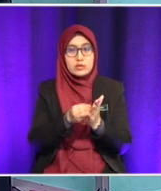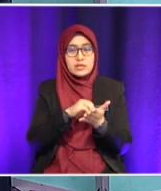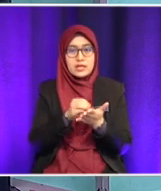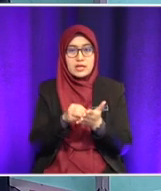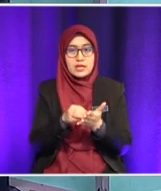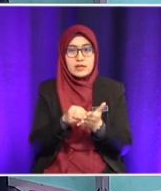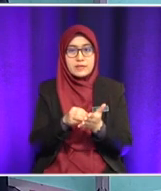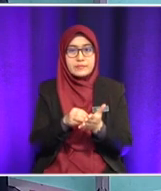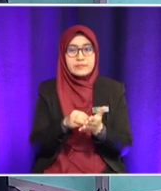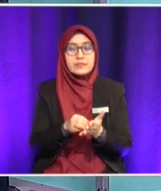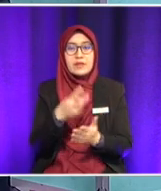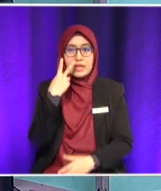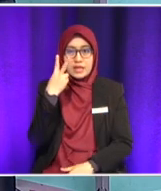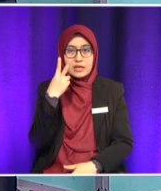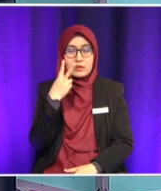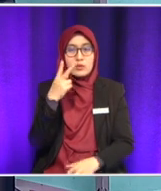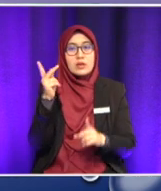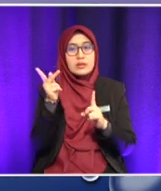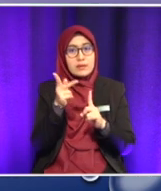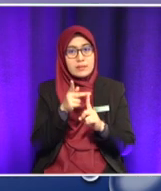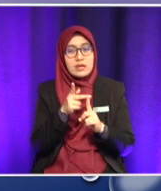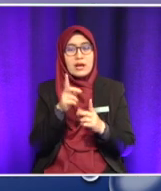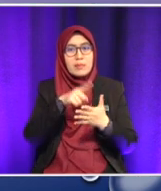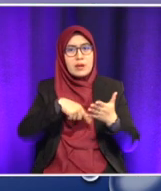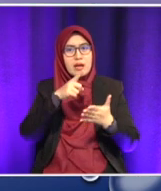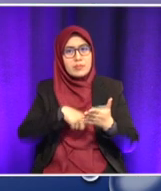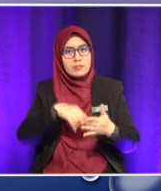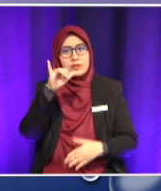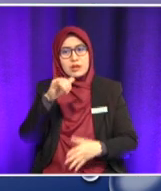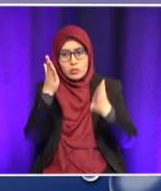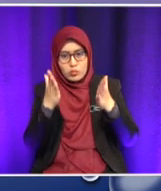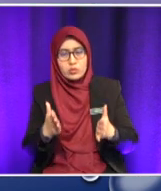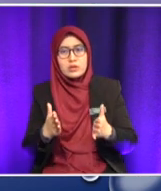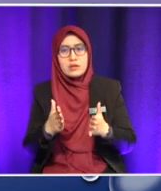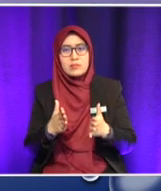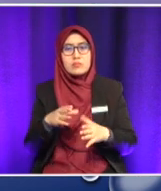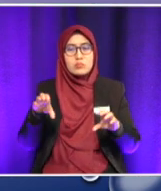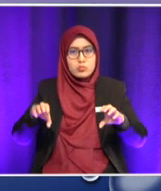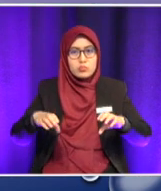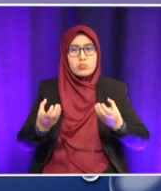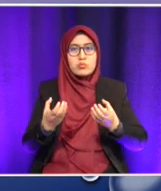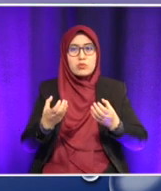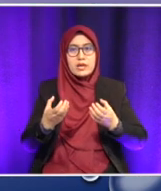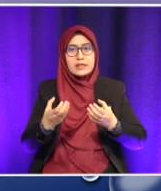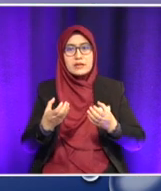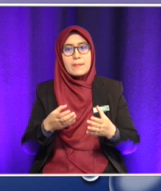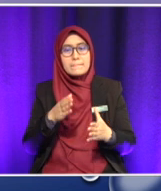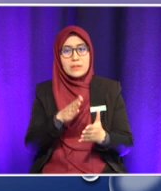merujuk kepada sebaran perlakuan individu yaitu pelaku yang memaksa